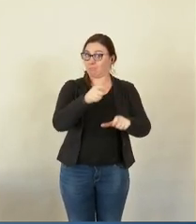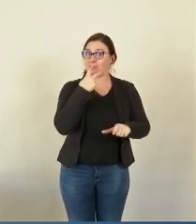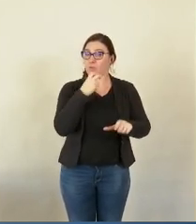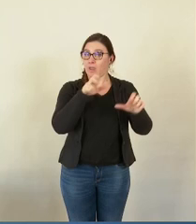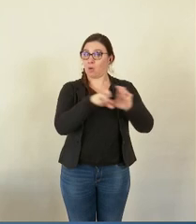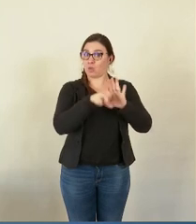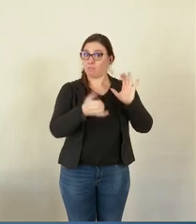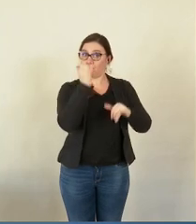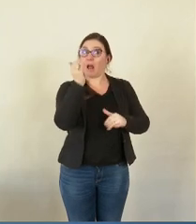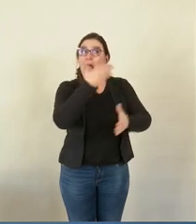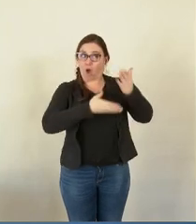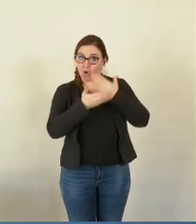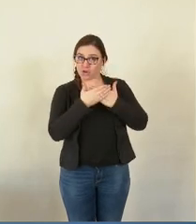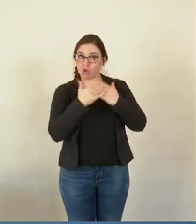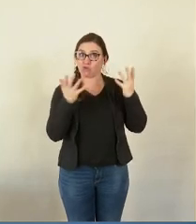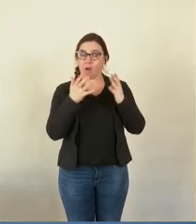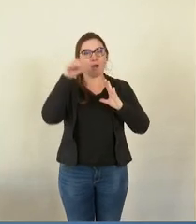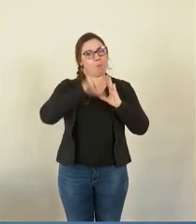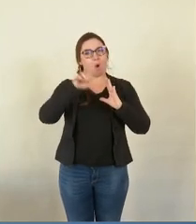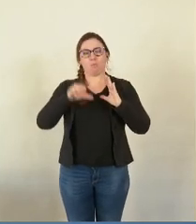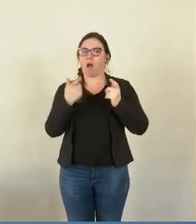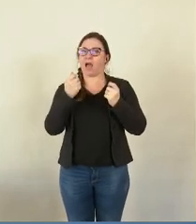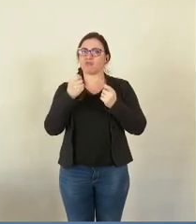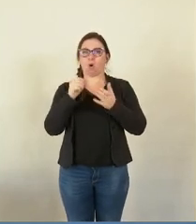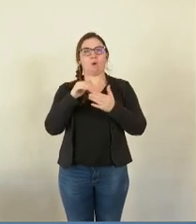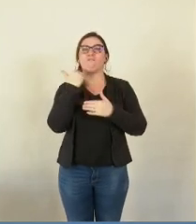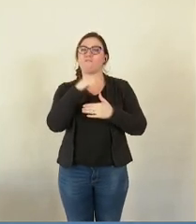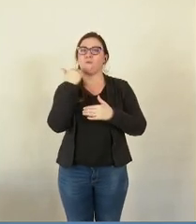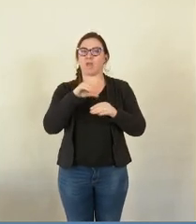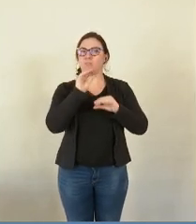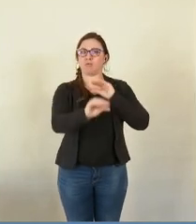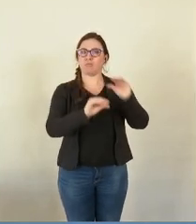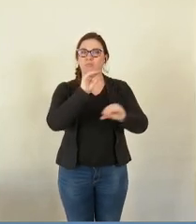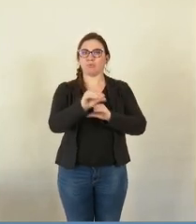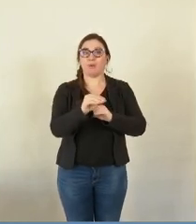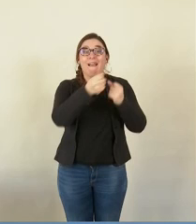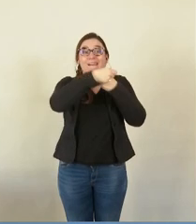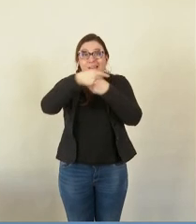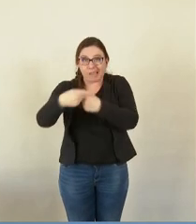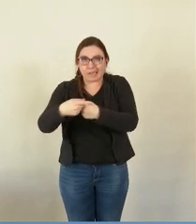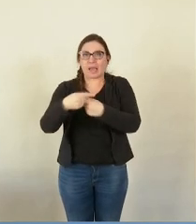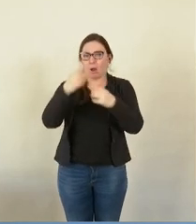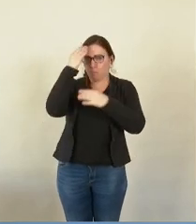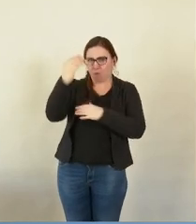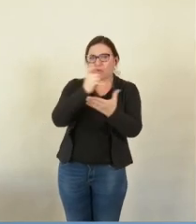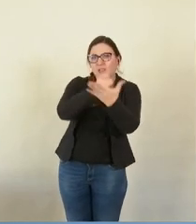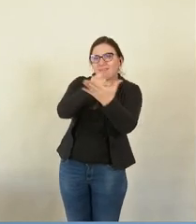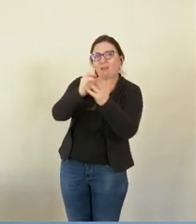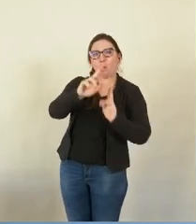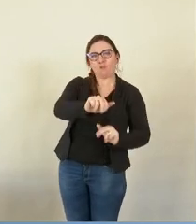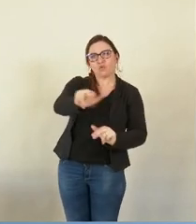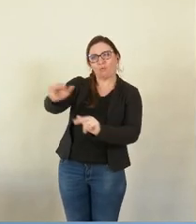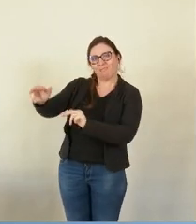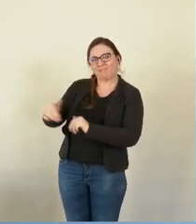volontaire recevront chaque mois une somme forfaitaire dans une monnaie dépensable uniquement auprès de professionnels conventionnés